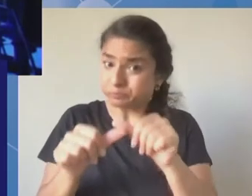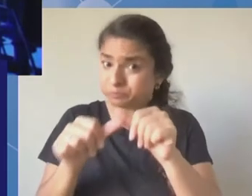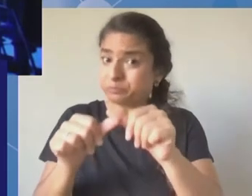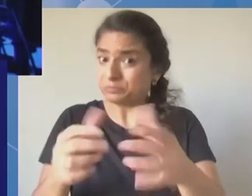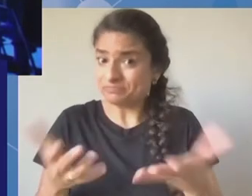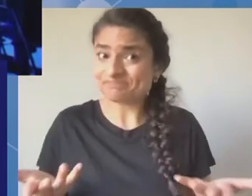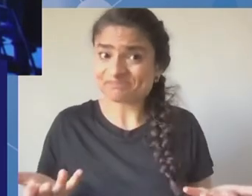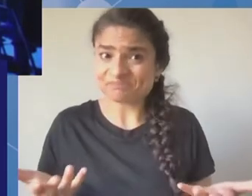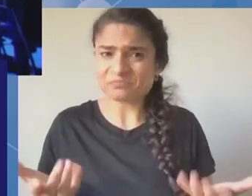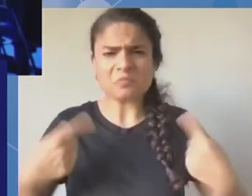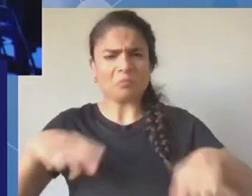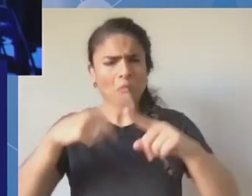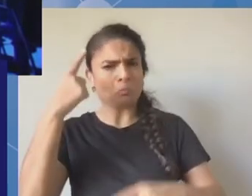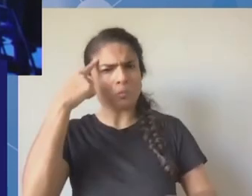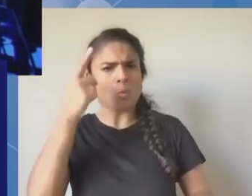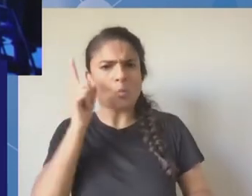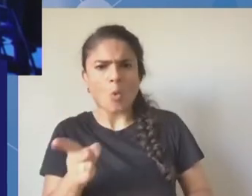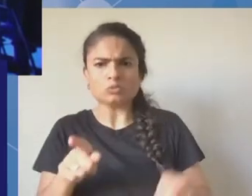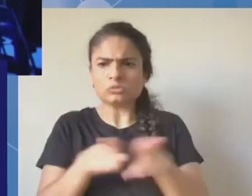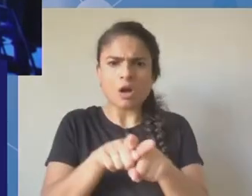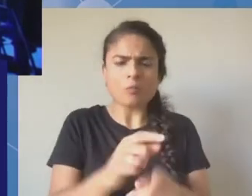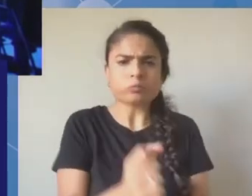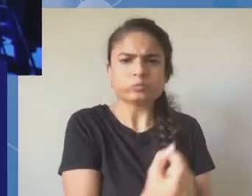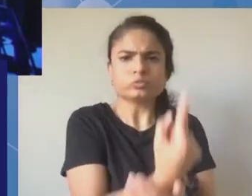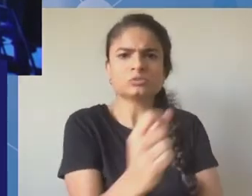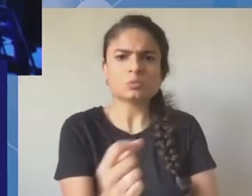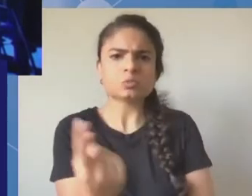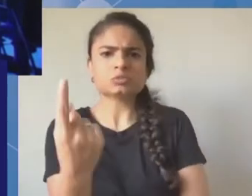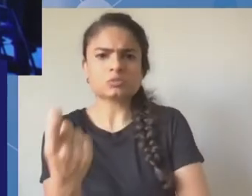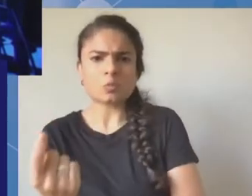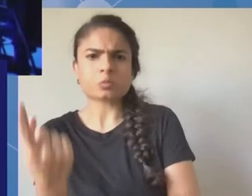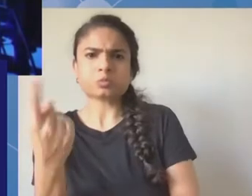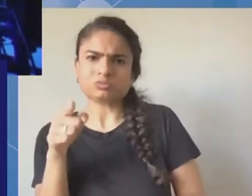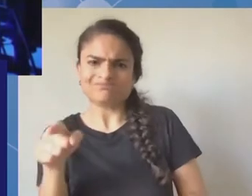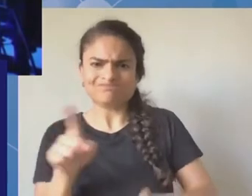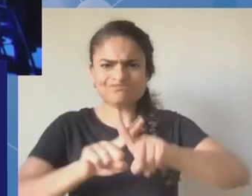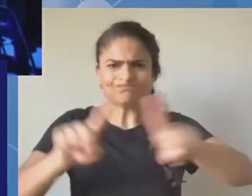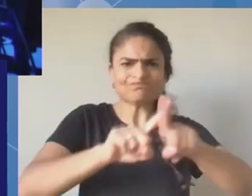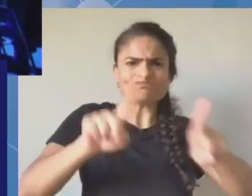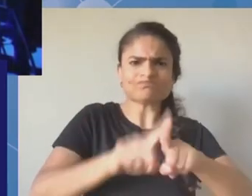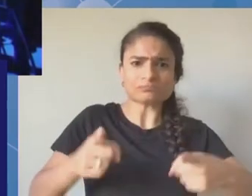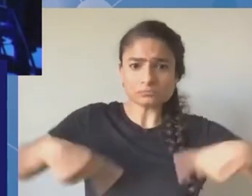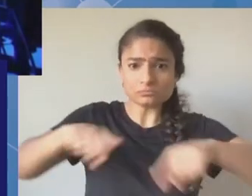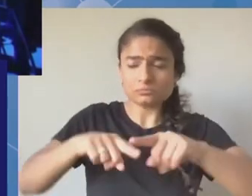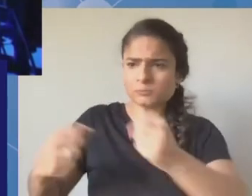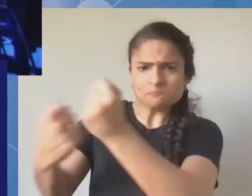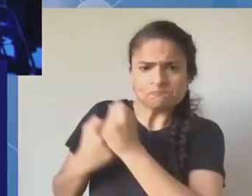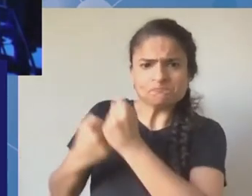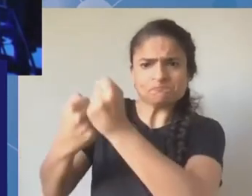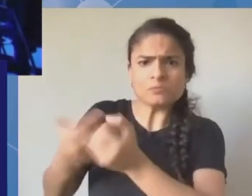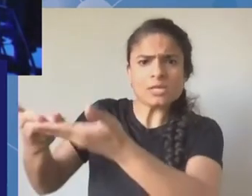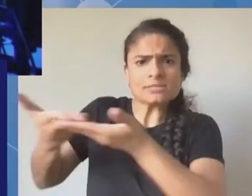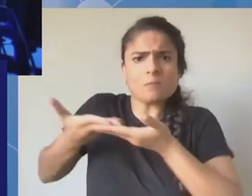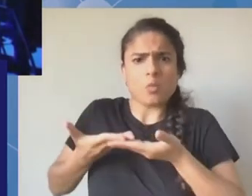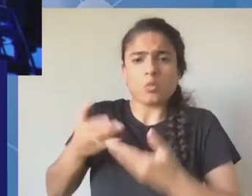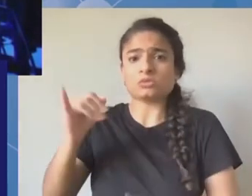接触的吧。因为怕这个疫情的影响不会很快结束的吧，可能是秘书处的